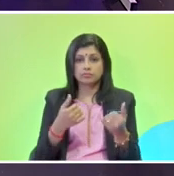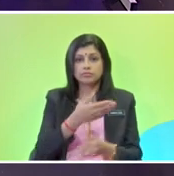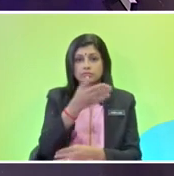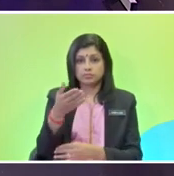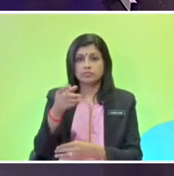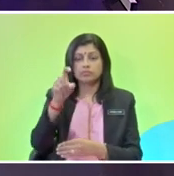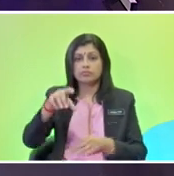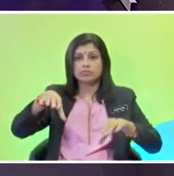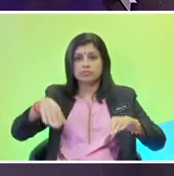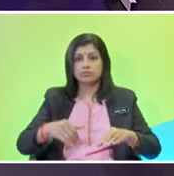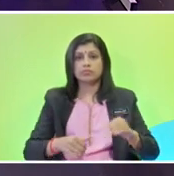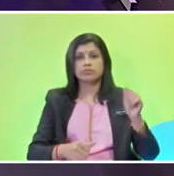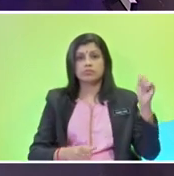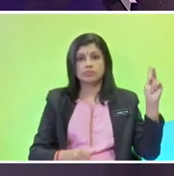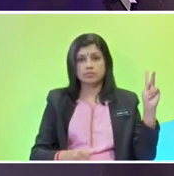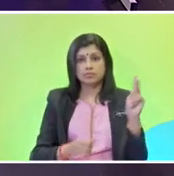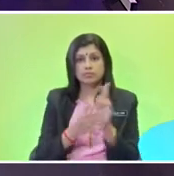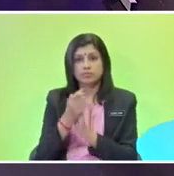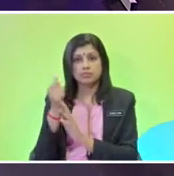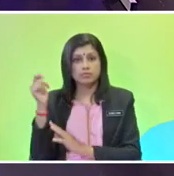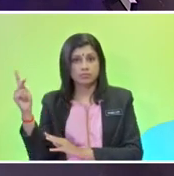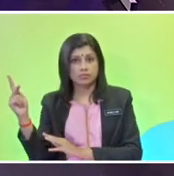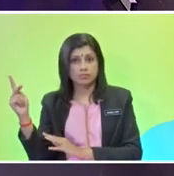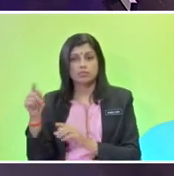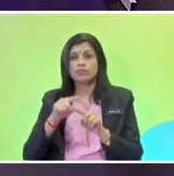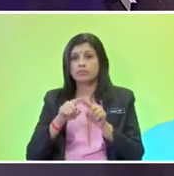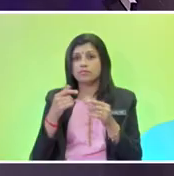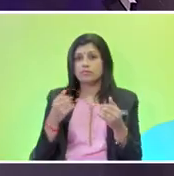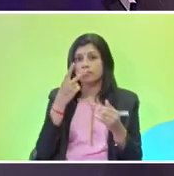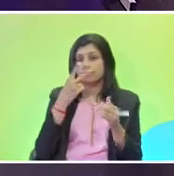bezanya tambah dulu atau tolak dulu. Soalannya